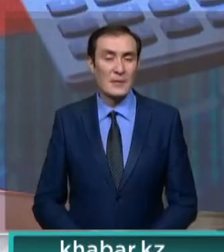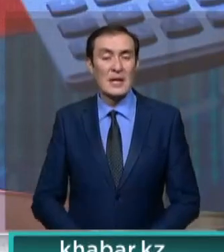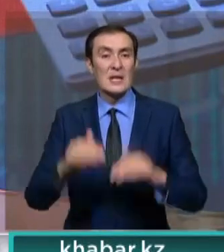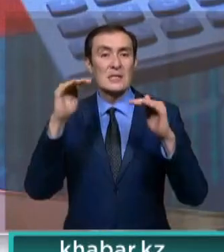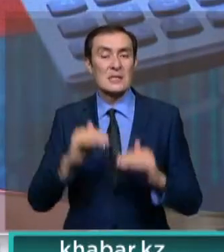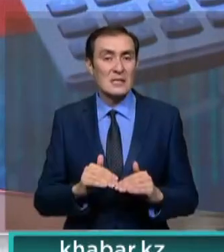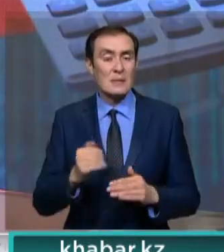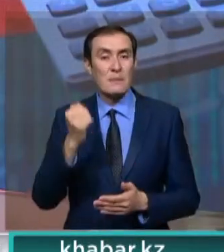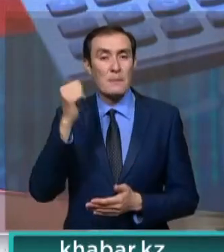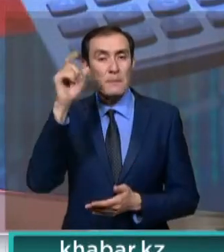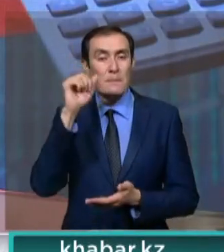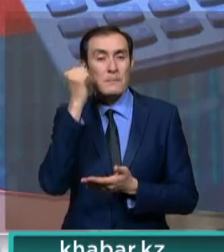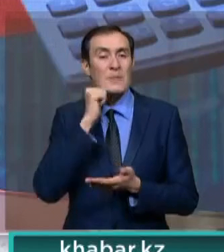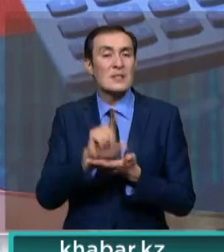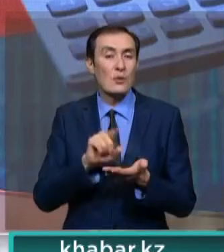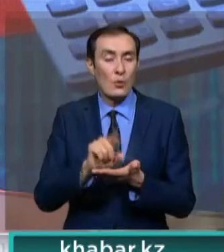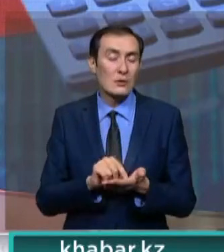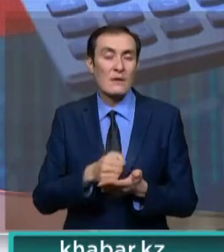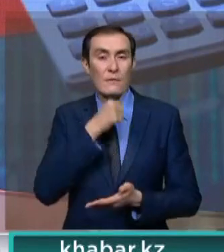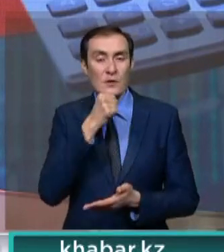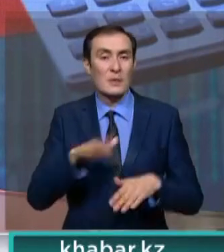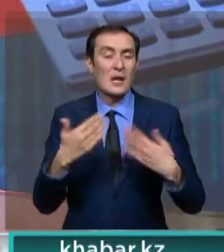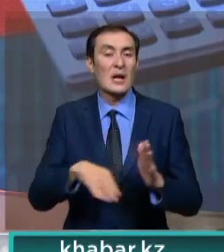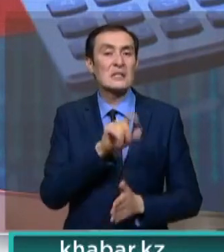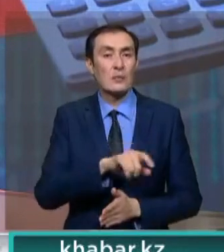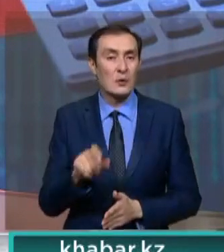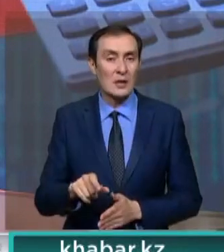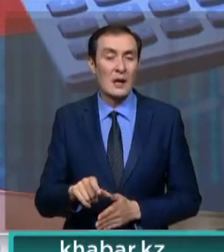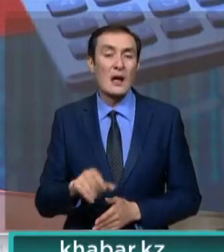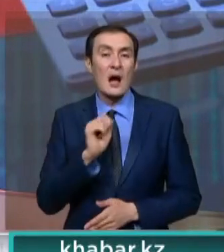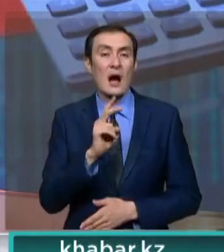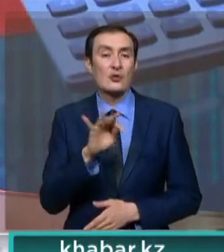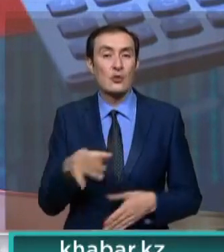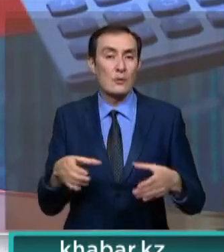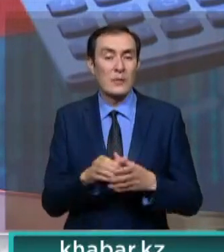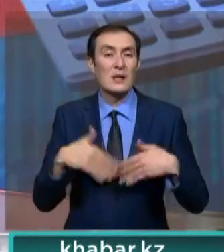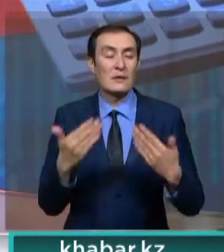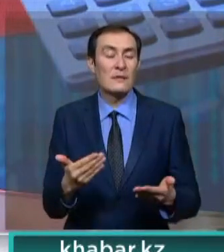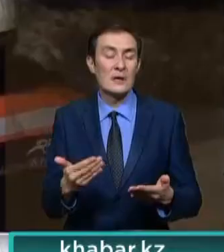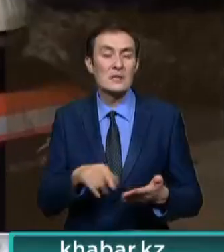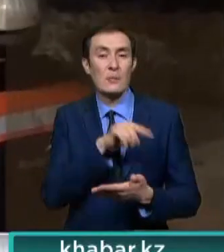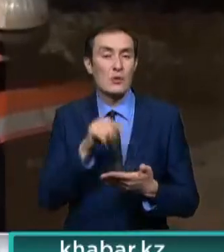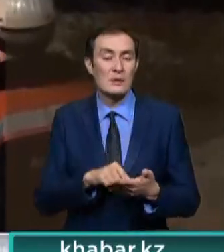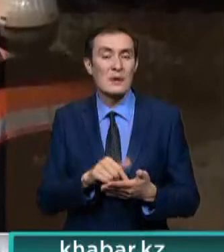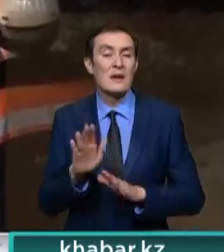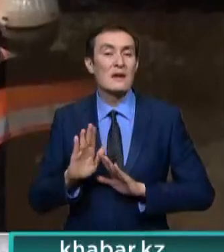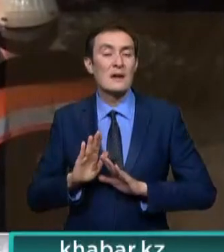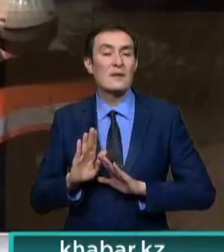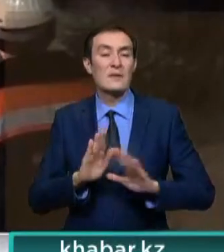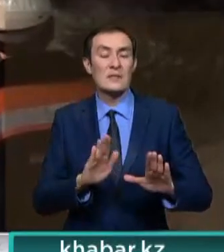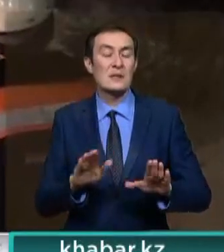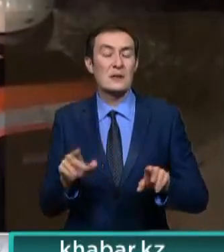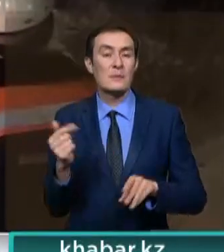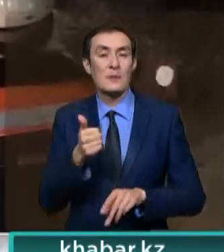пенсионный возраст шахтерам, металлургам и горнякам предлагают депутаты Мажилиса. Акжоловцы обратились с запросом к вице-премьеру страны. Максат